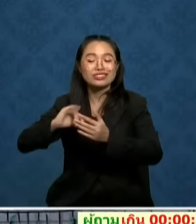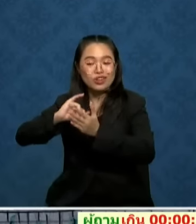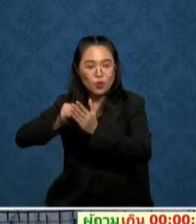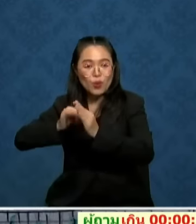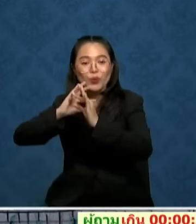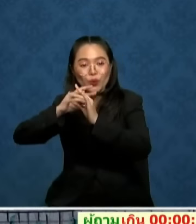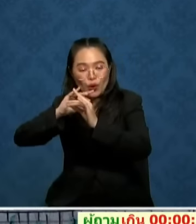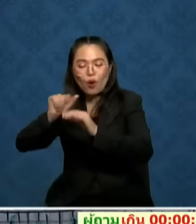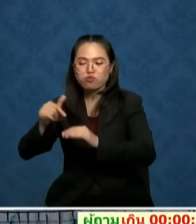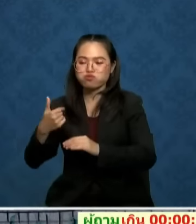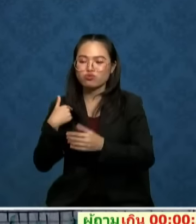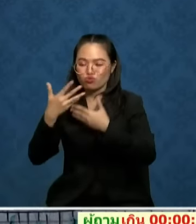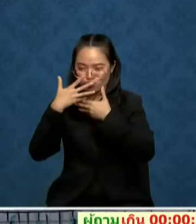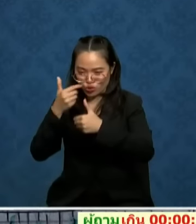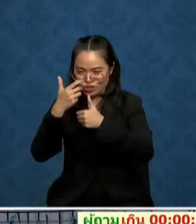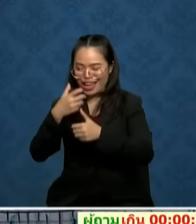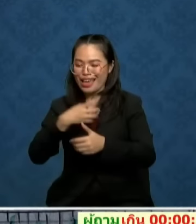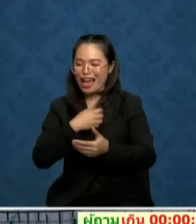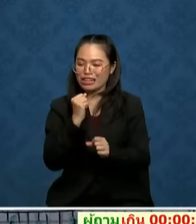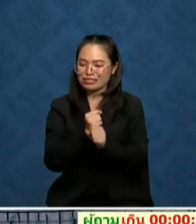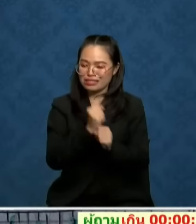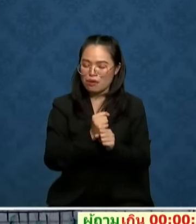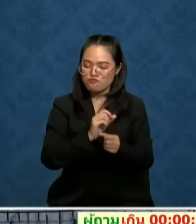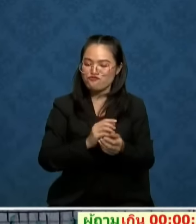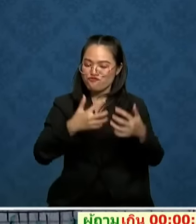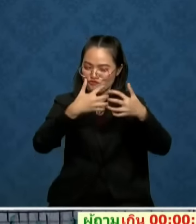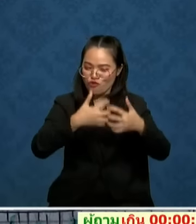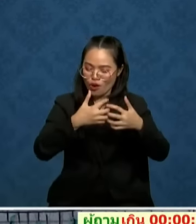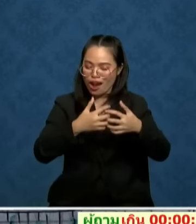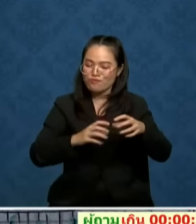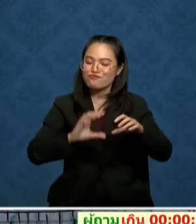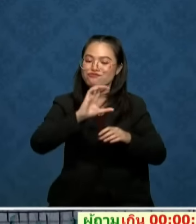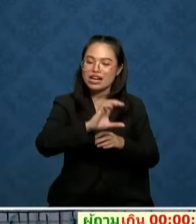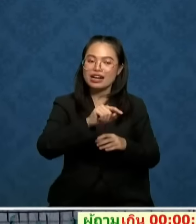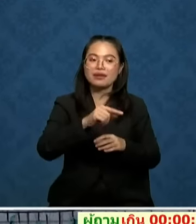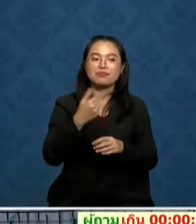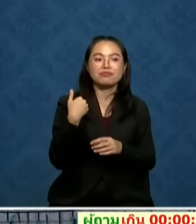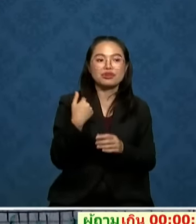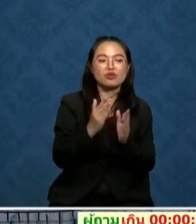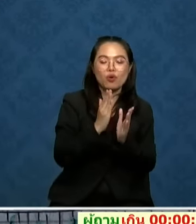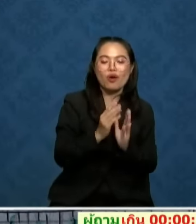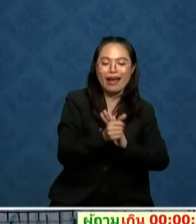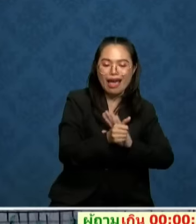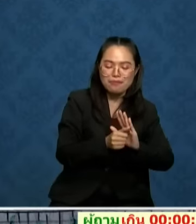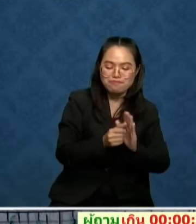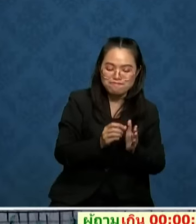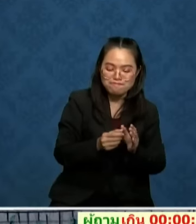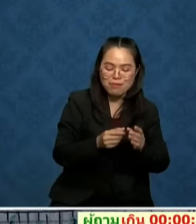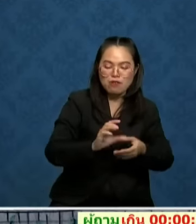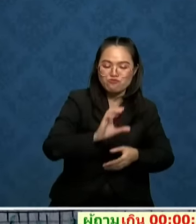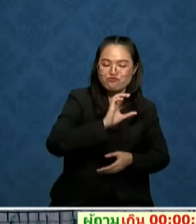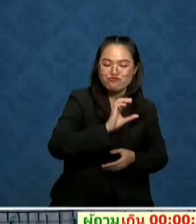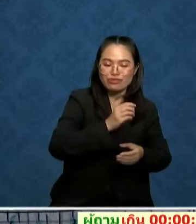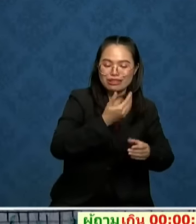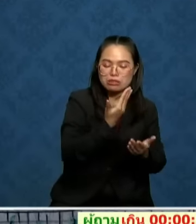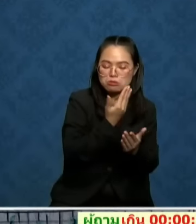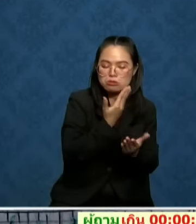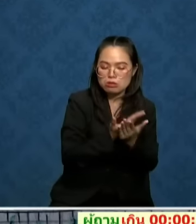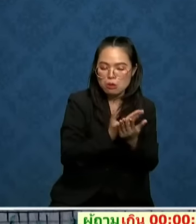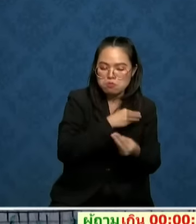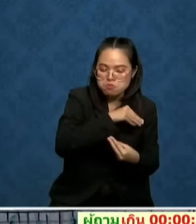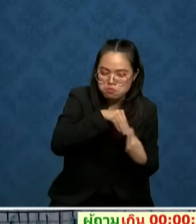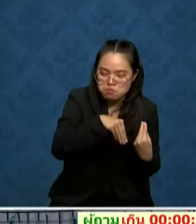เข้ามาลงทุนค่อนข้างมากมีทั้งนักลงทุนที่มีจรรยาบรรณและนักลงทุนที่ขาดจรรยาบรรณนะคะที่